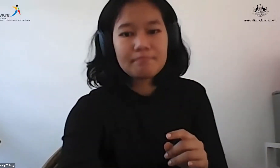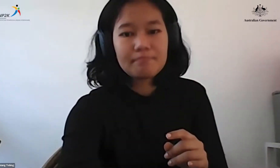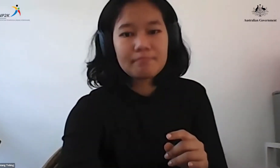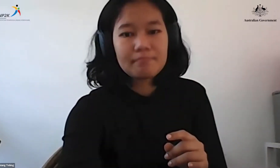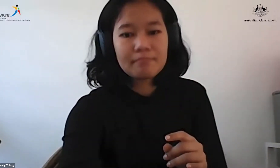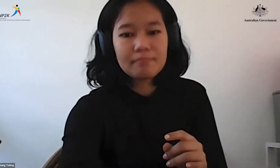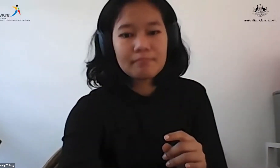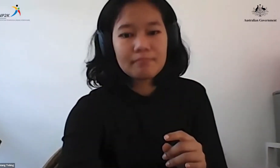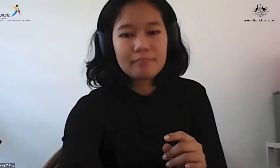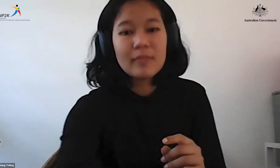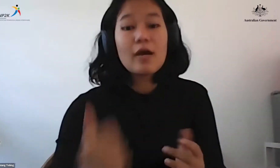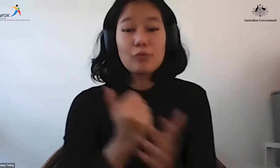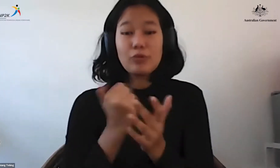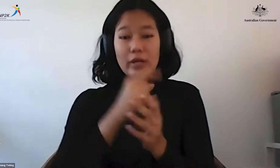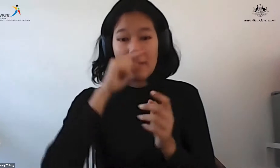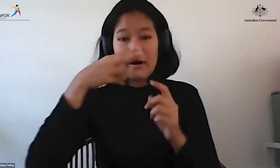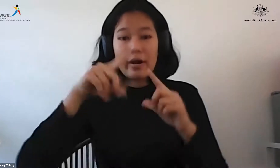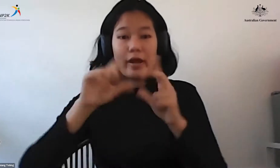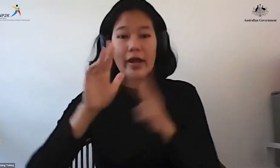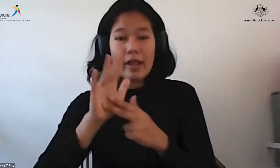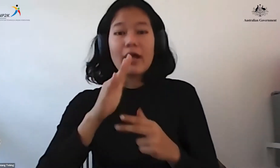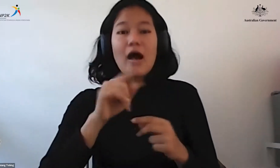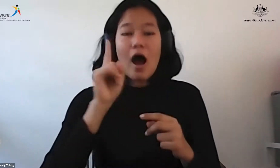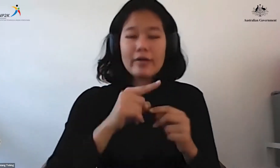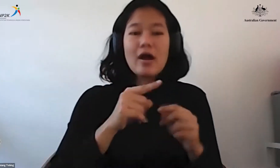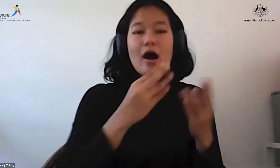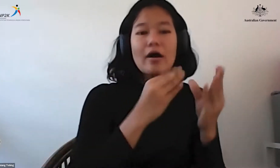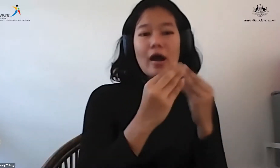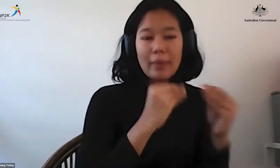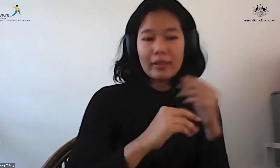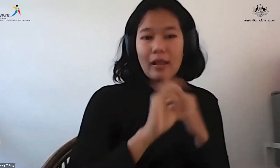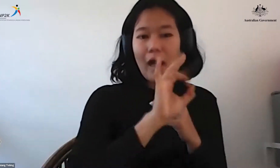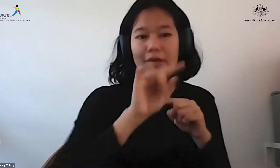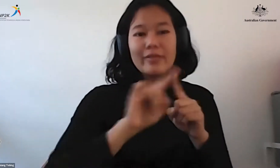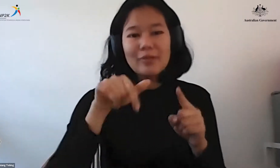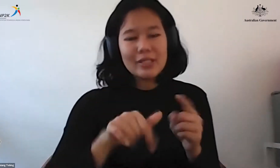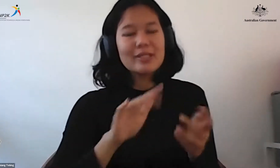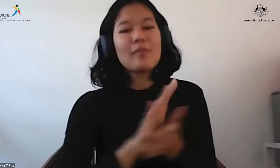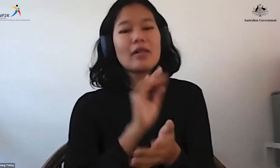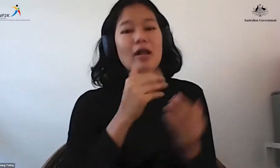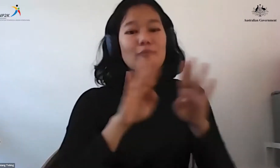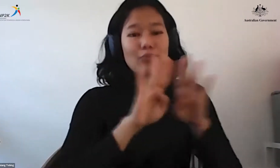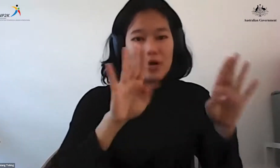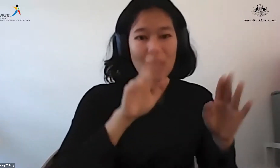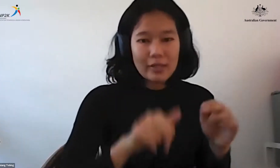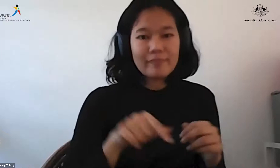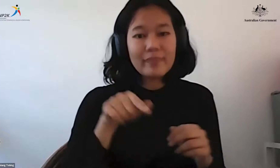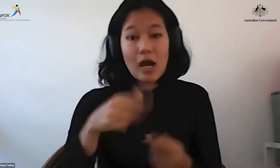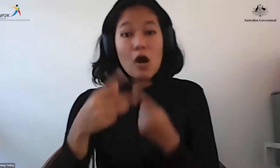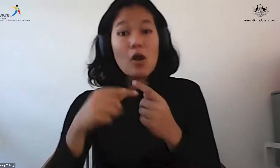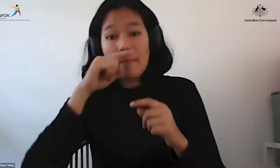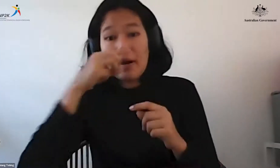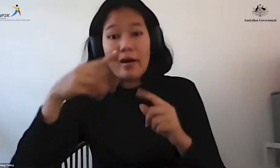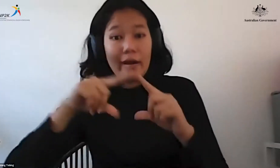rapat lain, tapi terima kasih sudah berkenan membuka acara. Jadi setelah ini, jika Pak Elan ingin bergabung di rapat yang